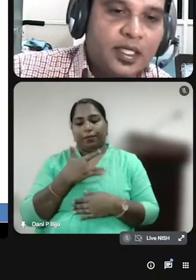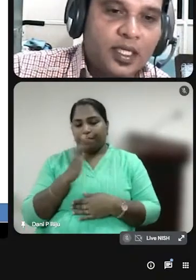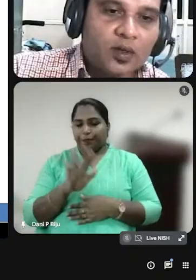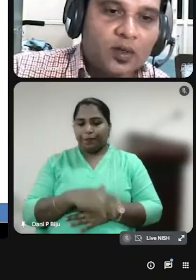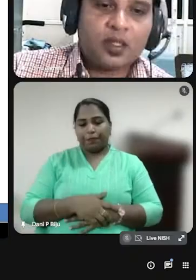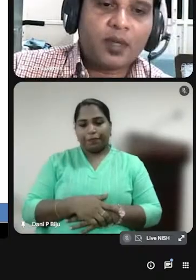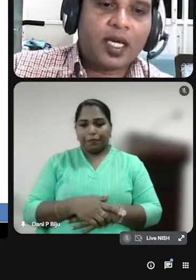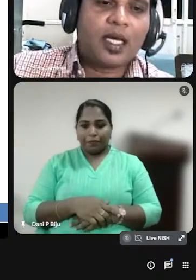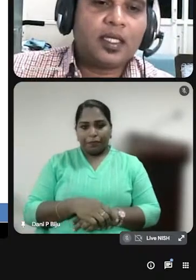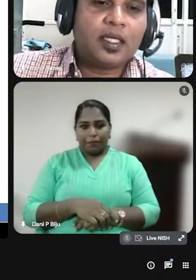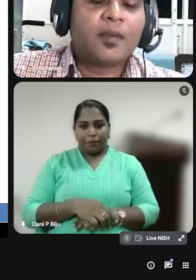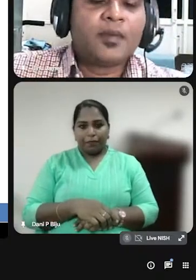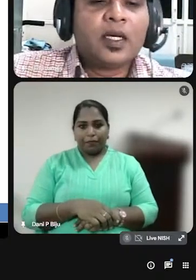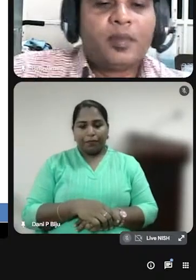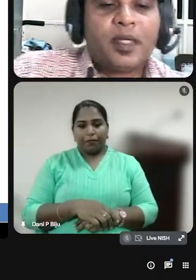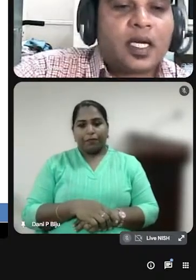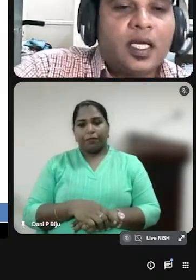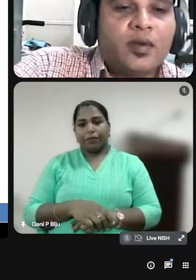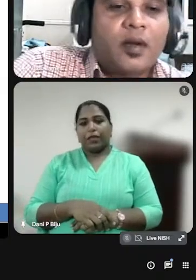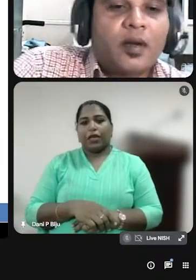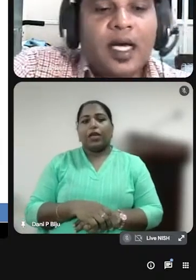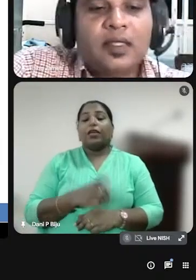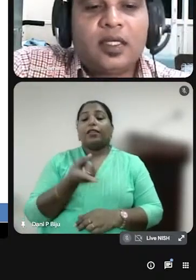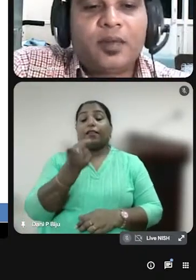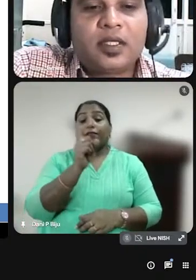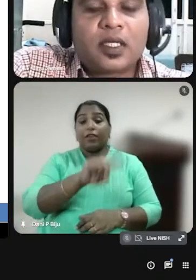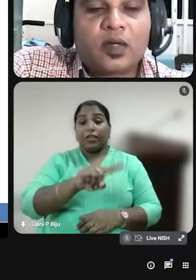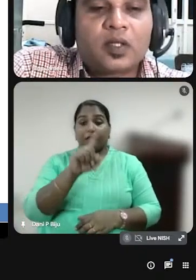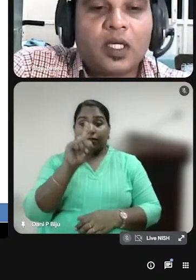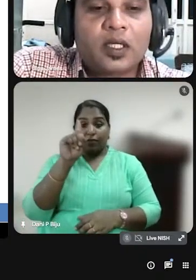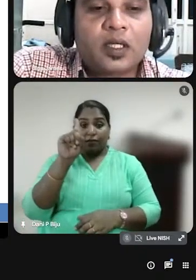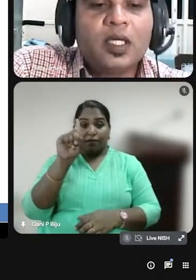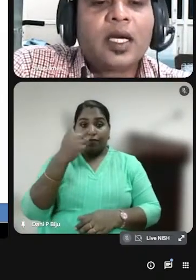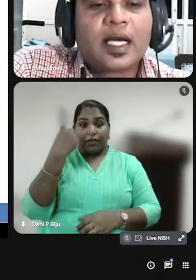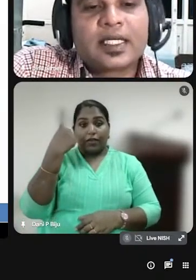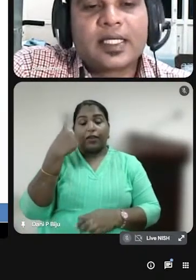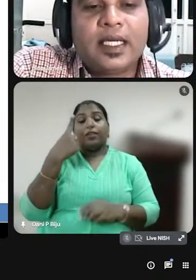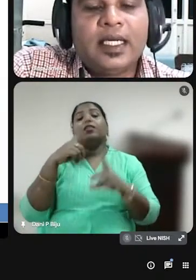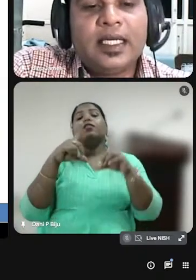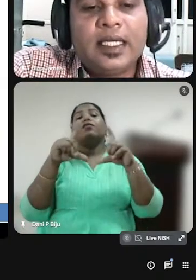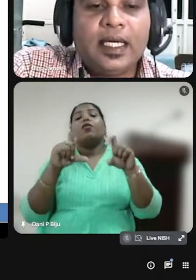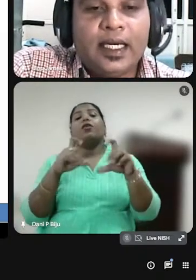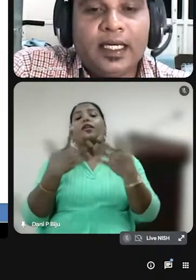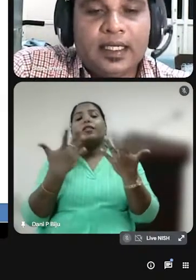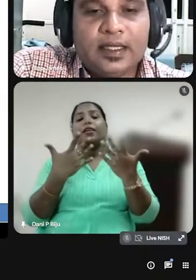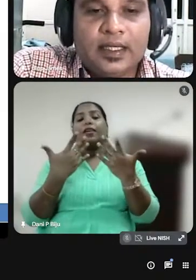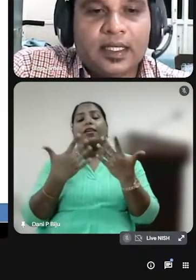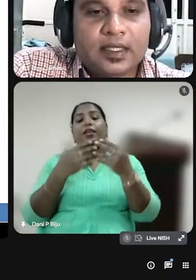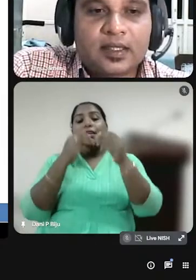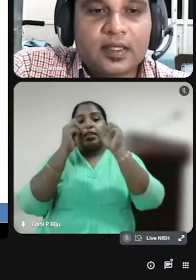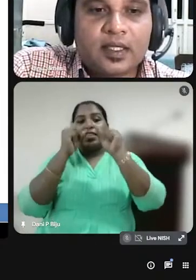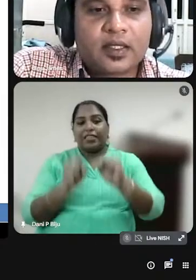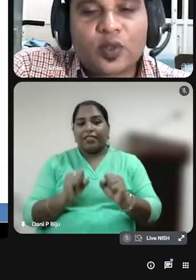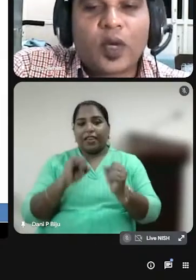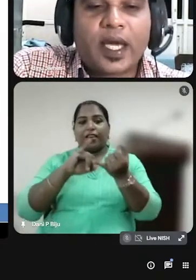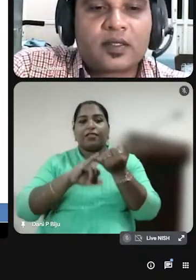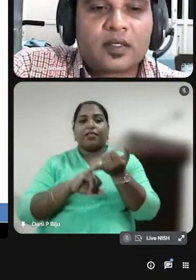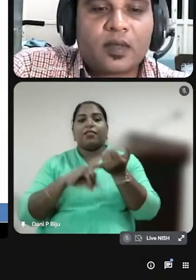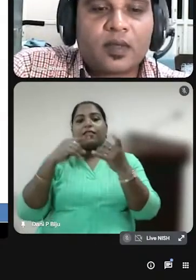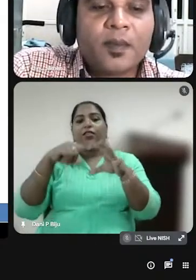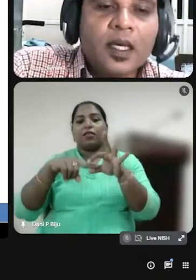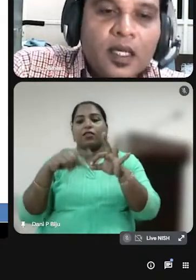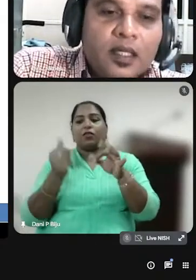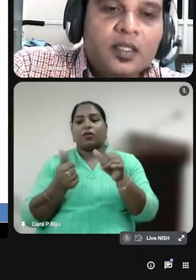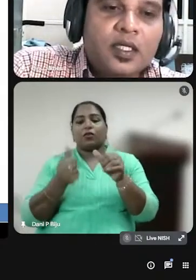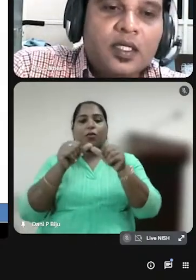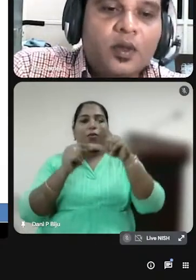ആണ് ബ്രിഡ്ജിങ് എന്നുള്ളത്. നമ്മുടെ ആദ്യത്തെ പിക്ചറിലേക്ക് വരാം. ആദ്യത്തെ പിക്ചറിൽ കൊടുത്തിരിക്കുന്നത് കസേരയിൽ ഇരിക്കി എണീറ്റ് ചെയ്യുന്ന എക്സസൈസ് ആണ്, സ്ക്വാറ്റ്സ് എന്ന്